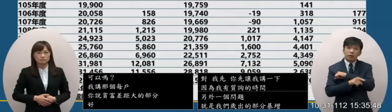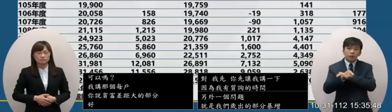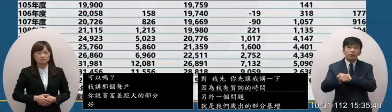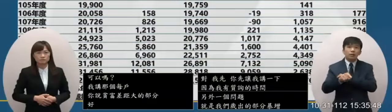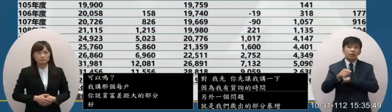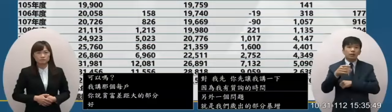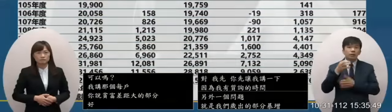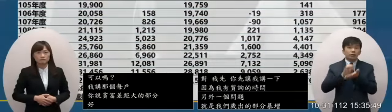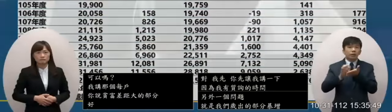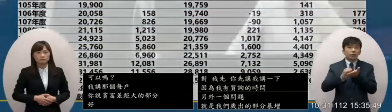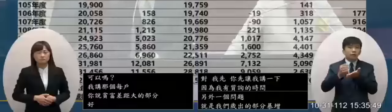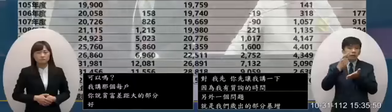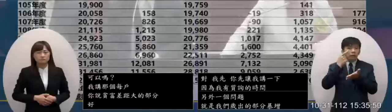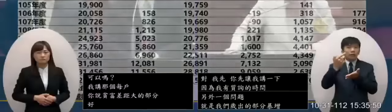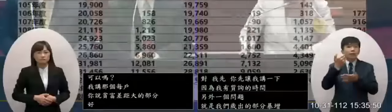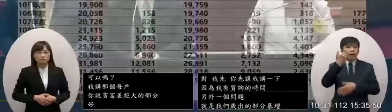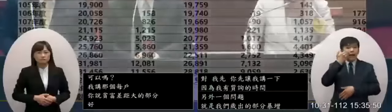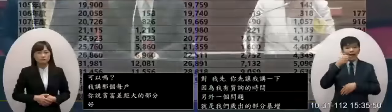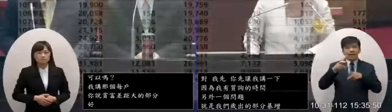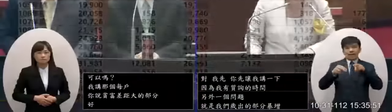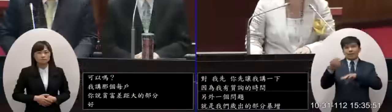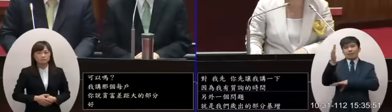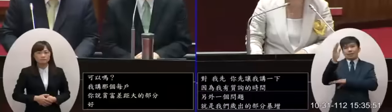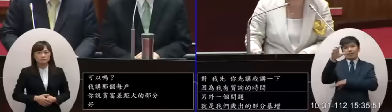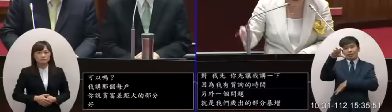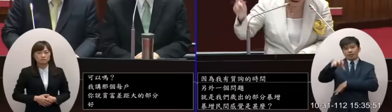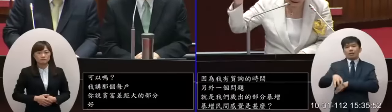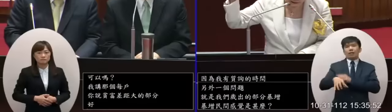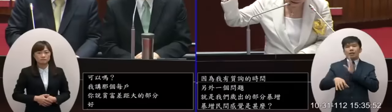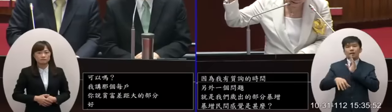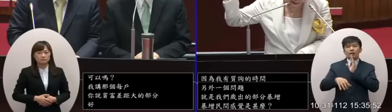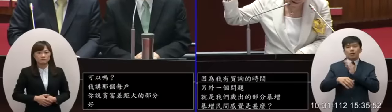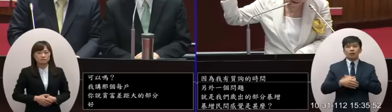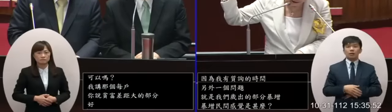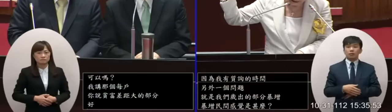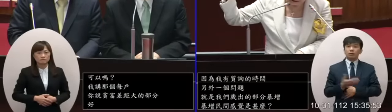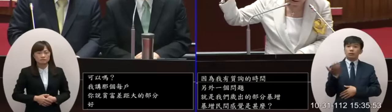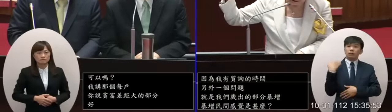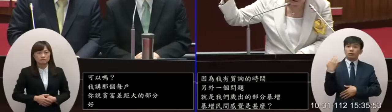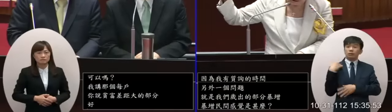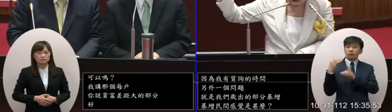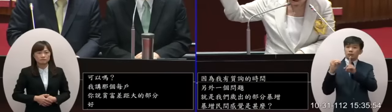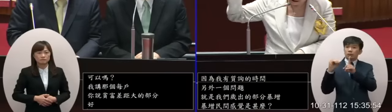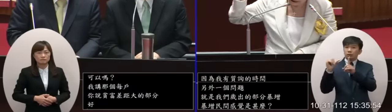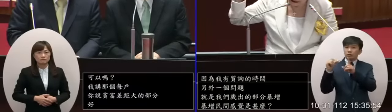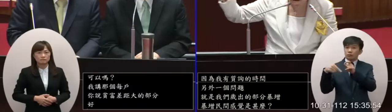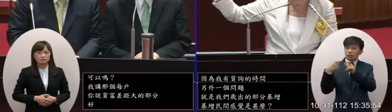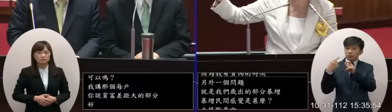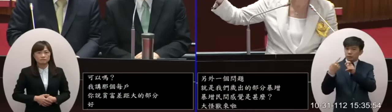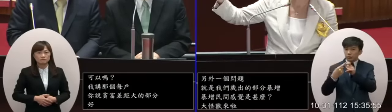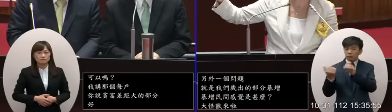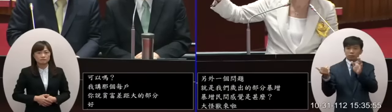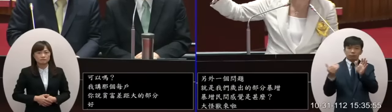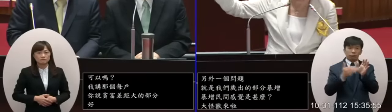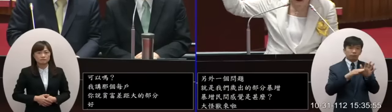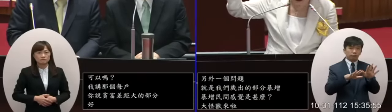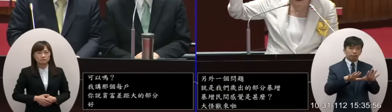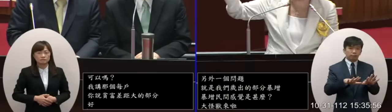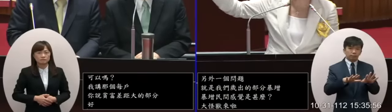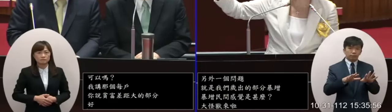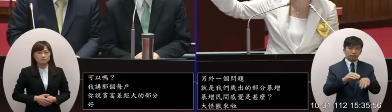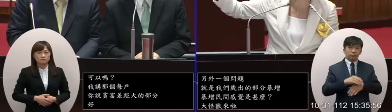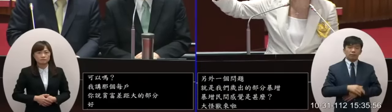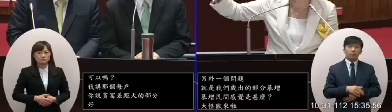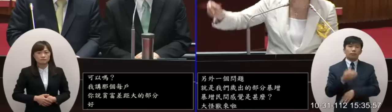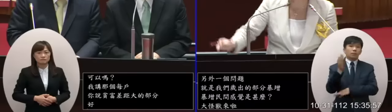的行政单位原来是大怪兽啊！你看，从院长，你从105年哈、到现在为止，你知道我